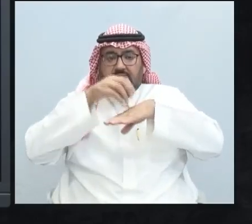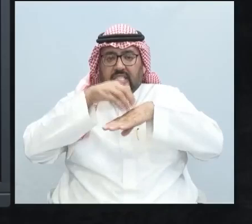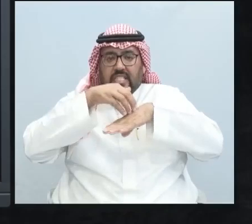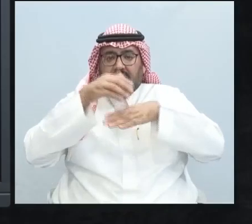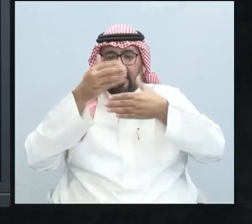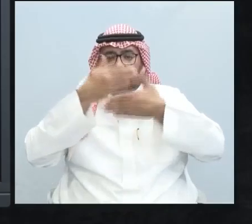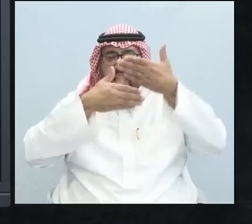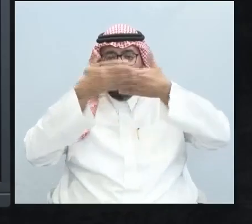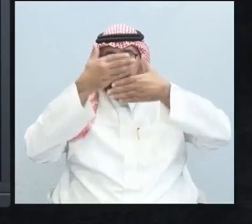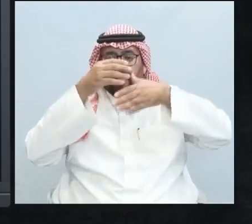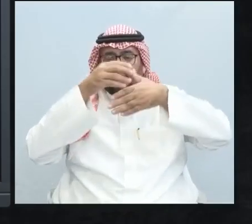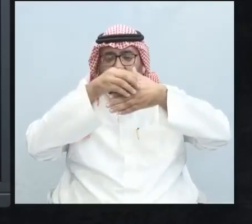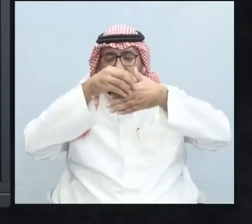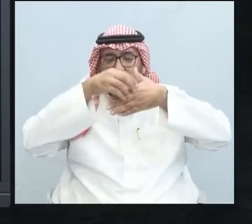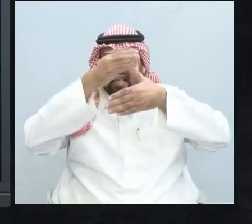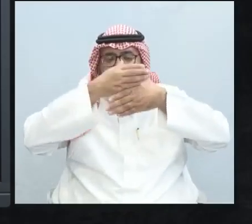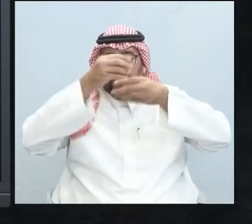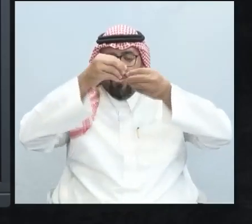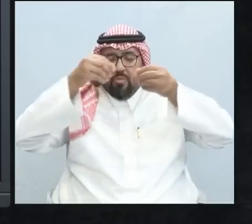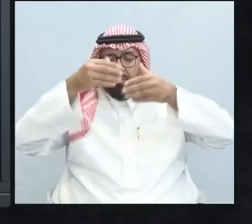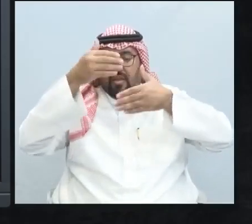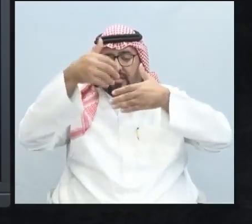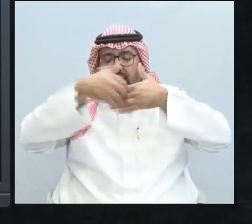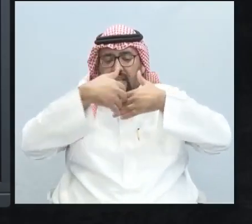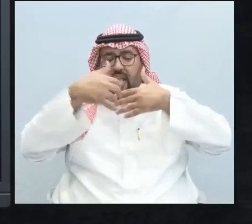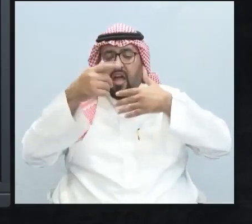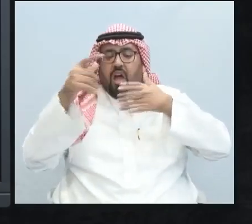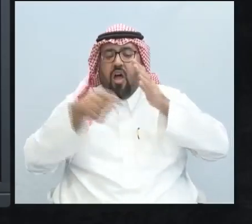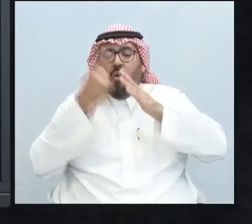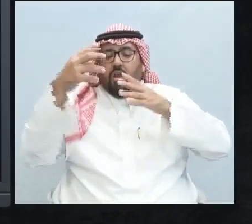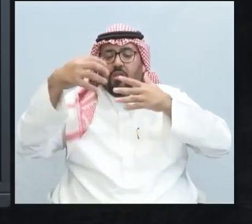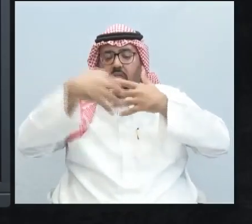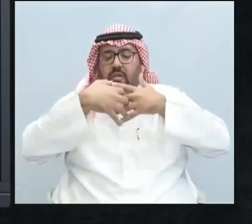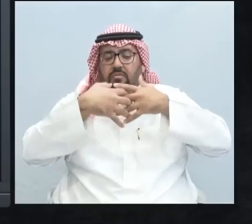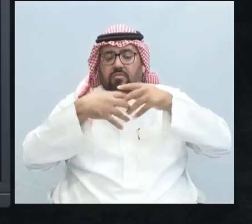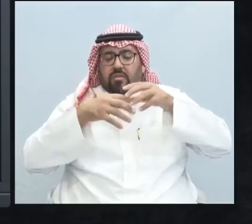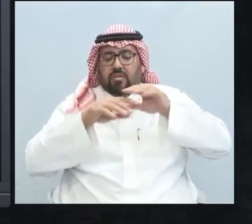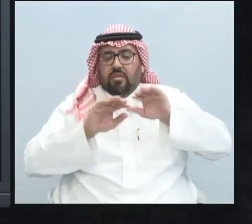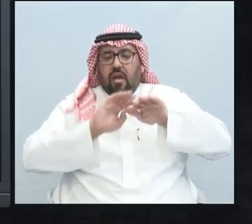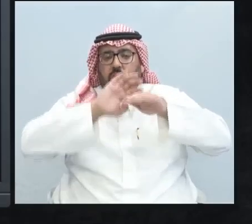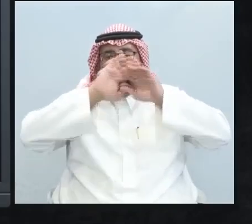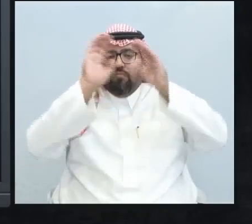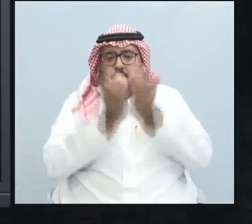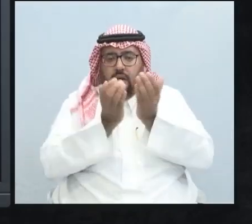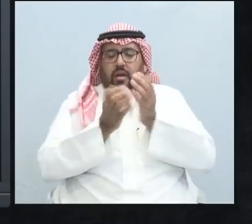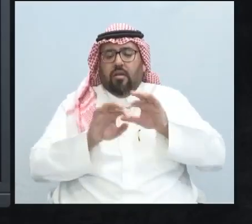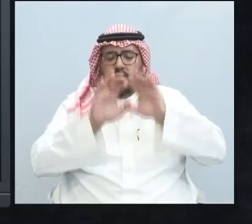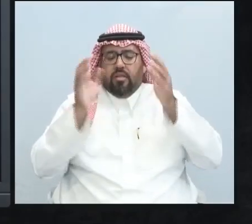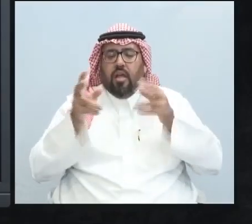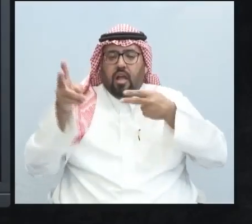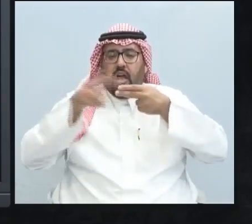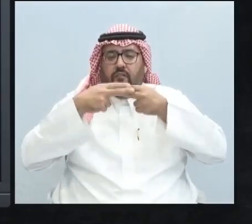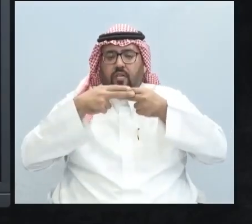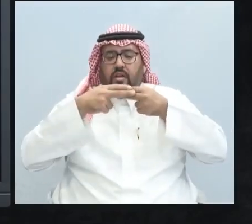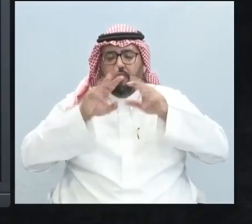ولكن اول الحيوانات دخولا الى هذه البيضه مباشره سوف يكون هنالك اغلاق لهذه البويضه لن يستطيع